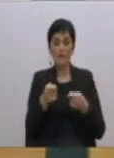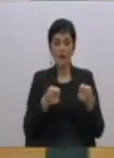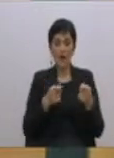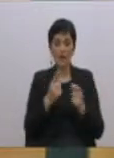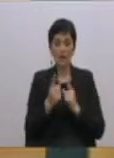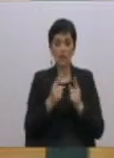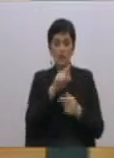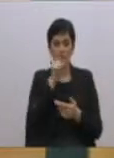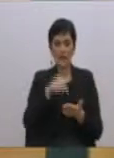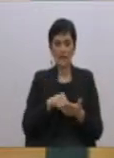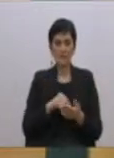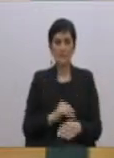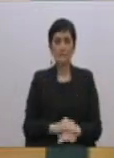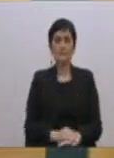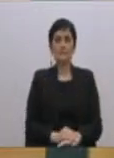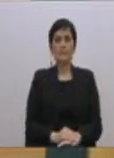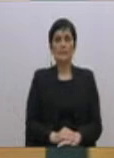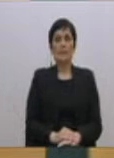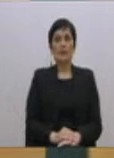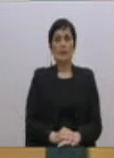Sakit.